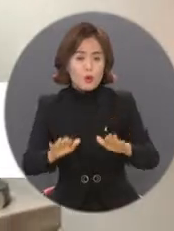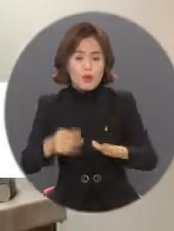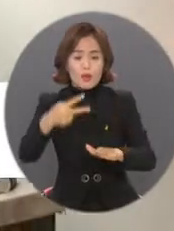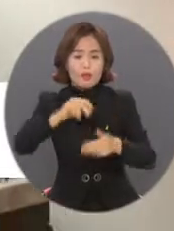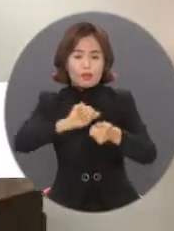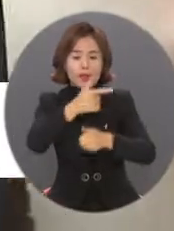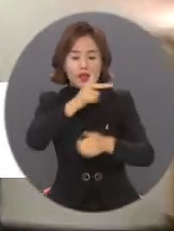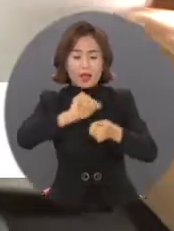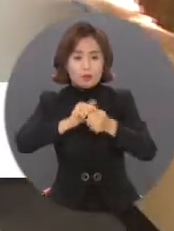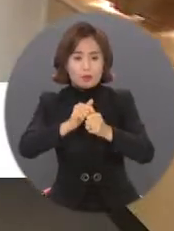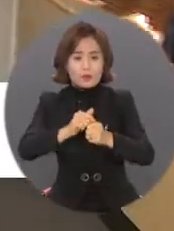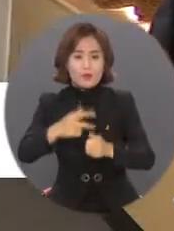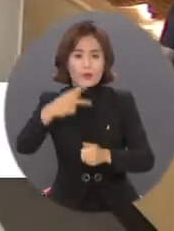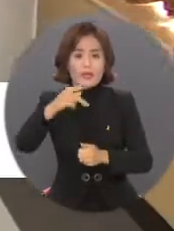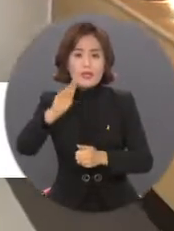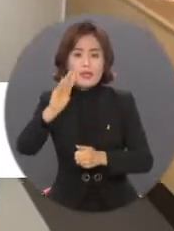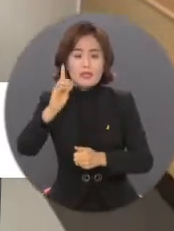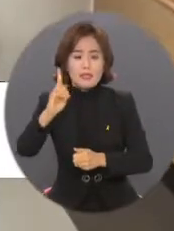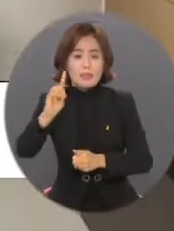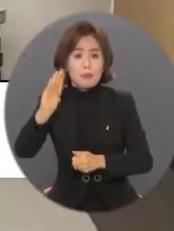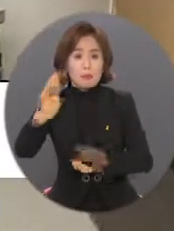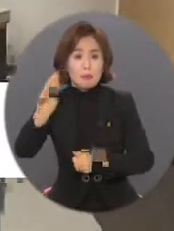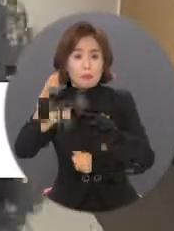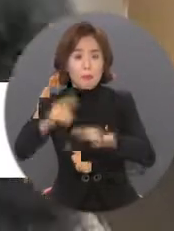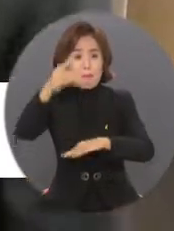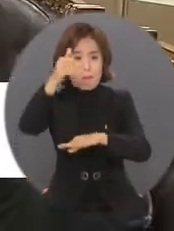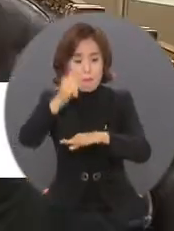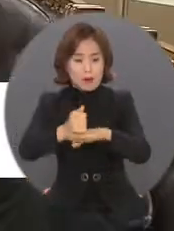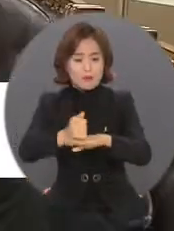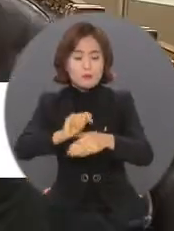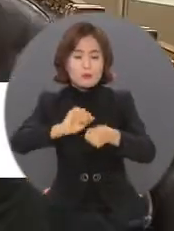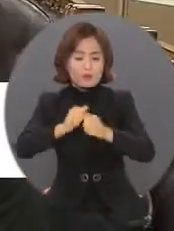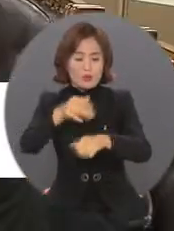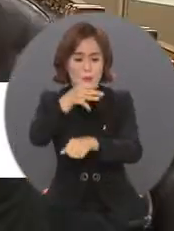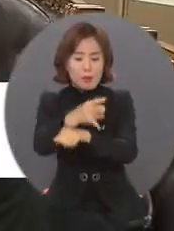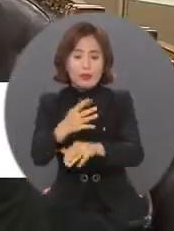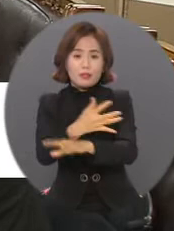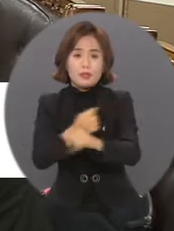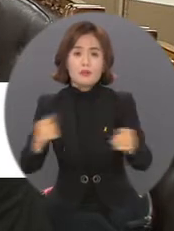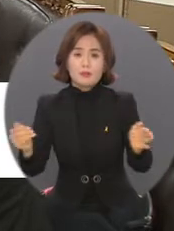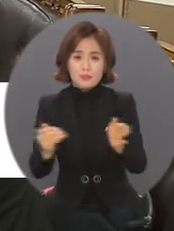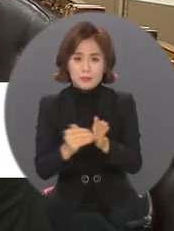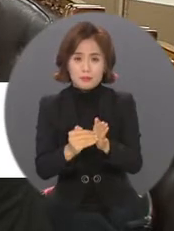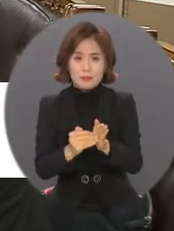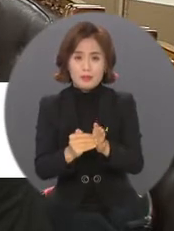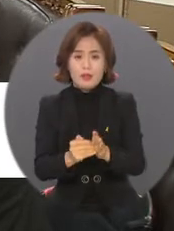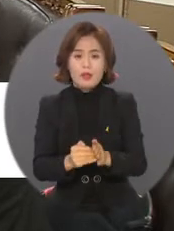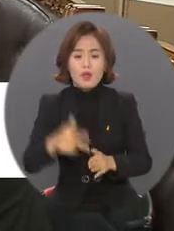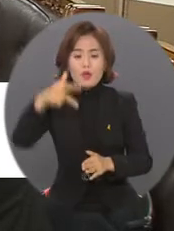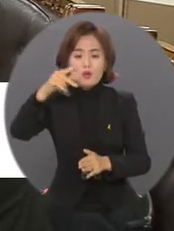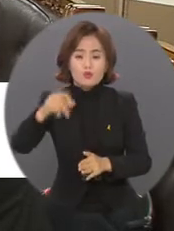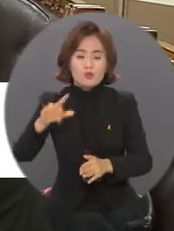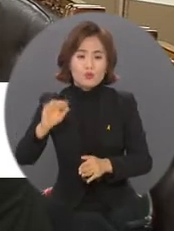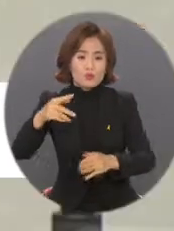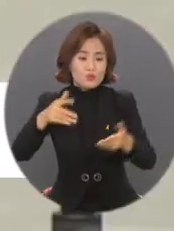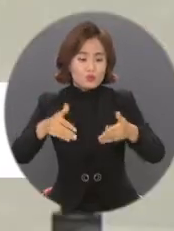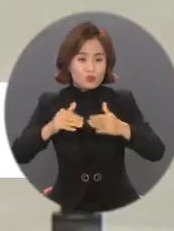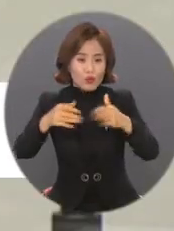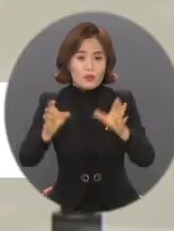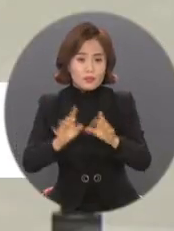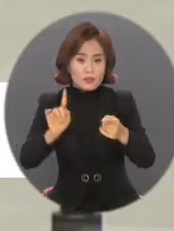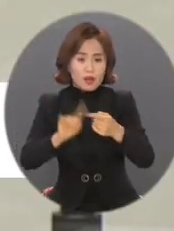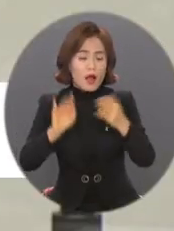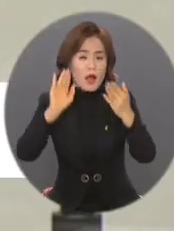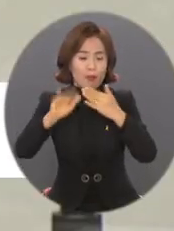대주주인 kdb 인베스트먼트 바 최종 주식 매매 계약을 체결했습니다 중흥건설 은 앞으로